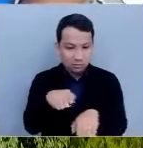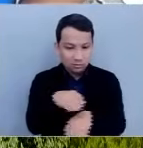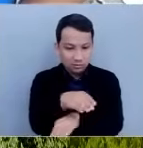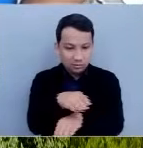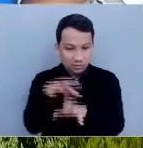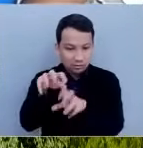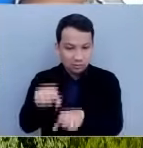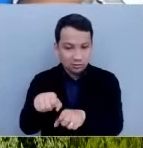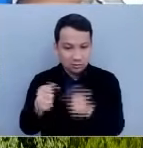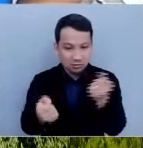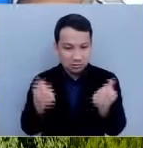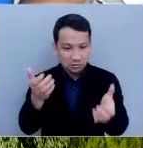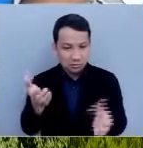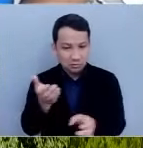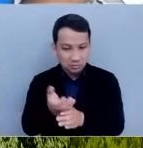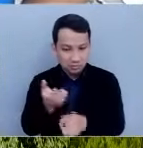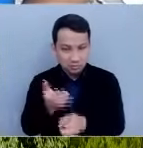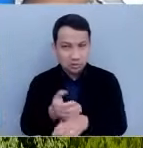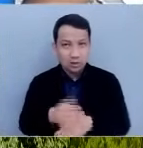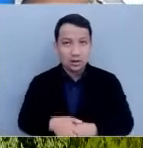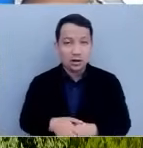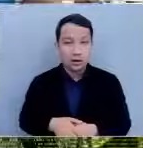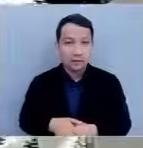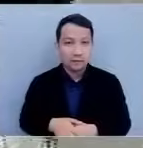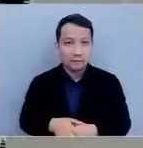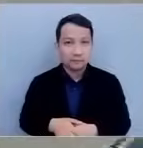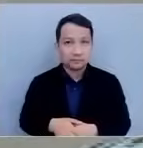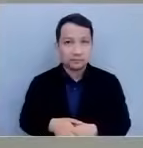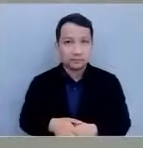huhuliin din ba yung mga nakakotse?